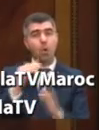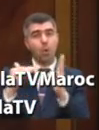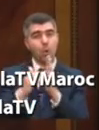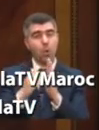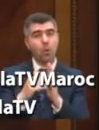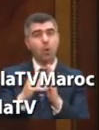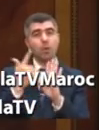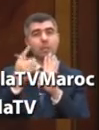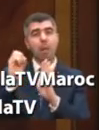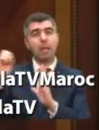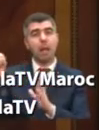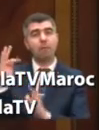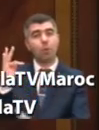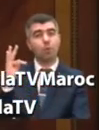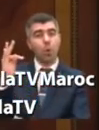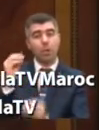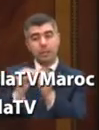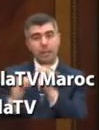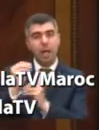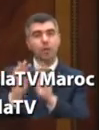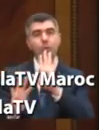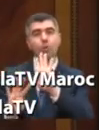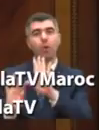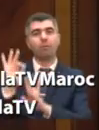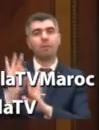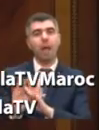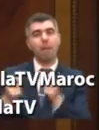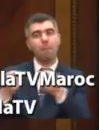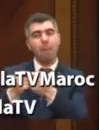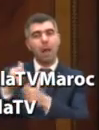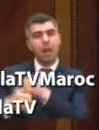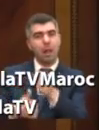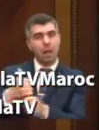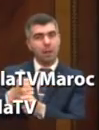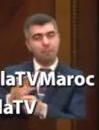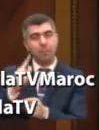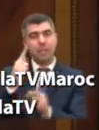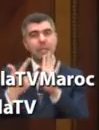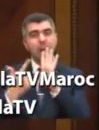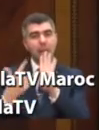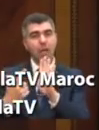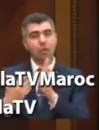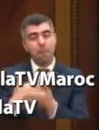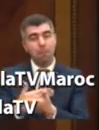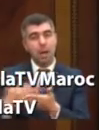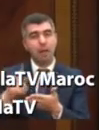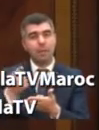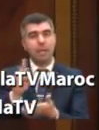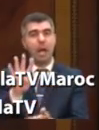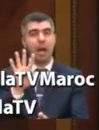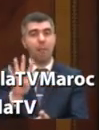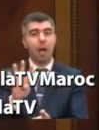1,640,000 طن بزيادة ديال 9% عن الموسم الماضي، ما يعادل تقريبا 17.4 مليار